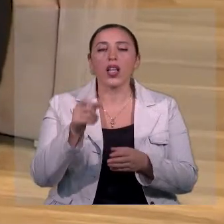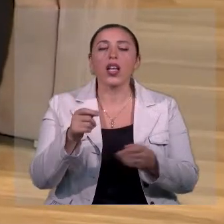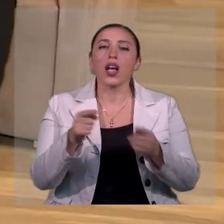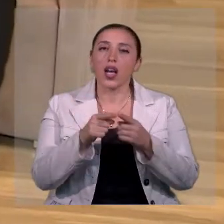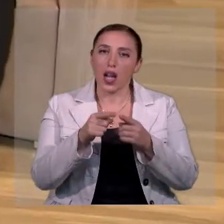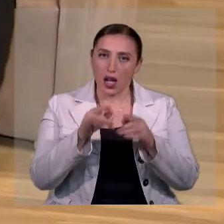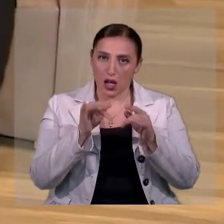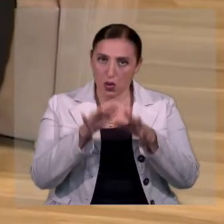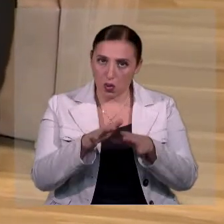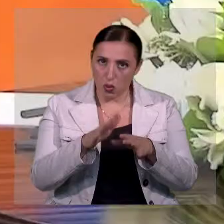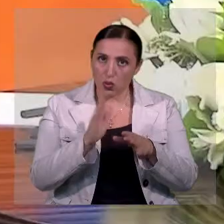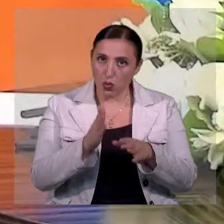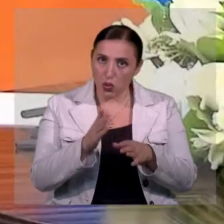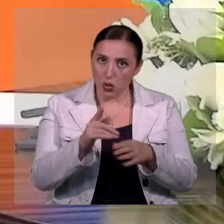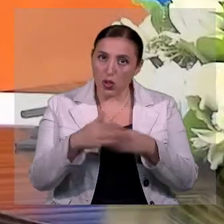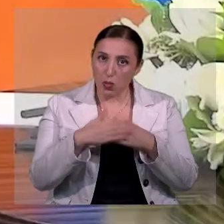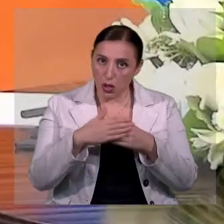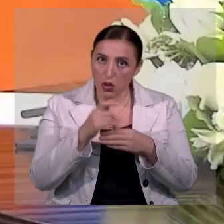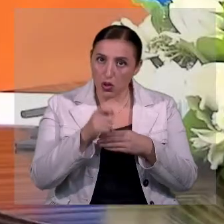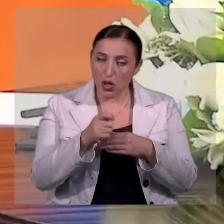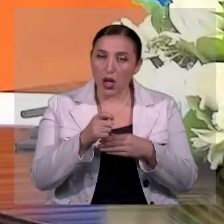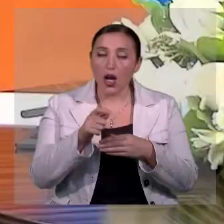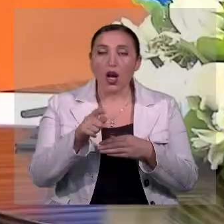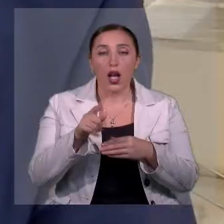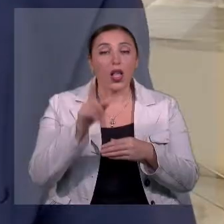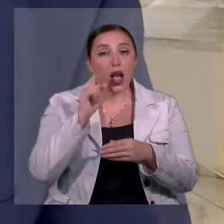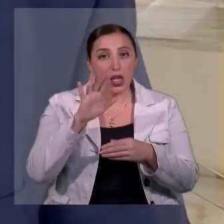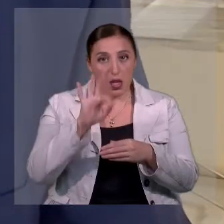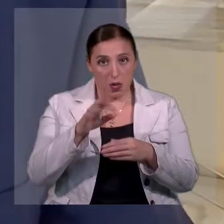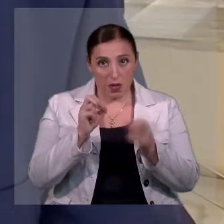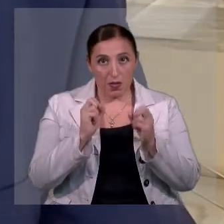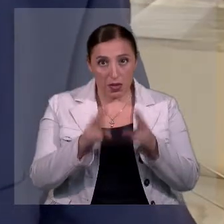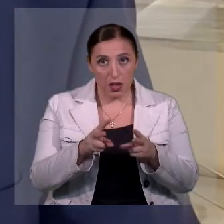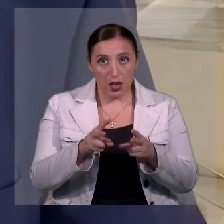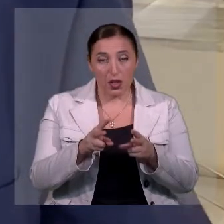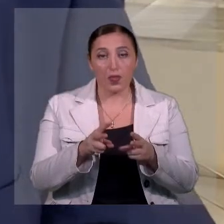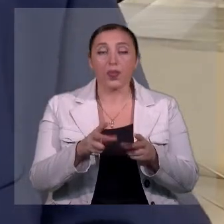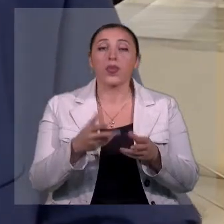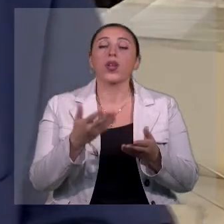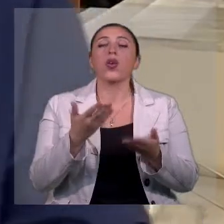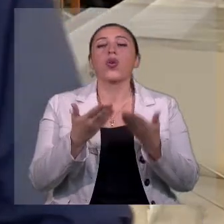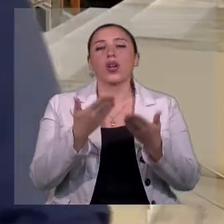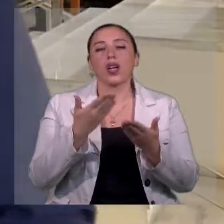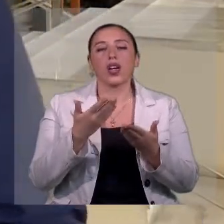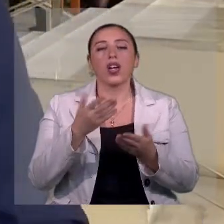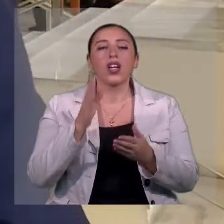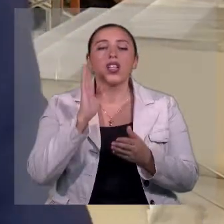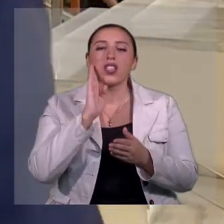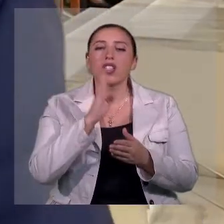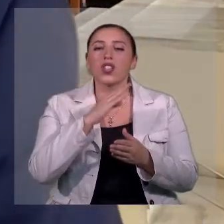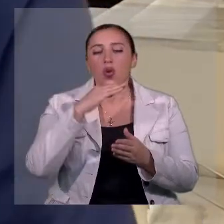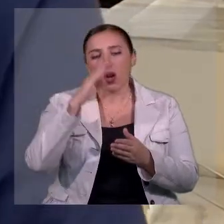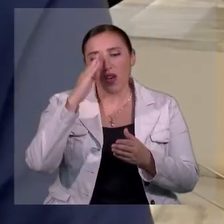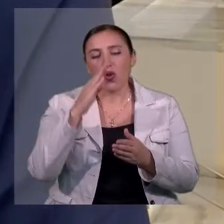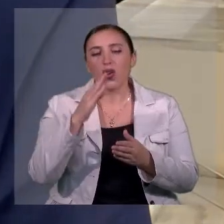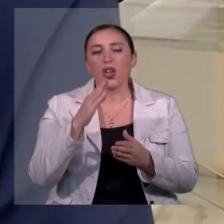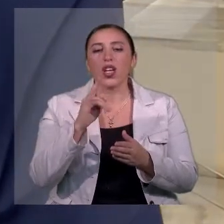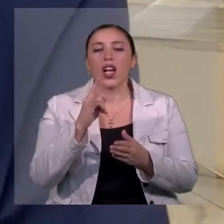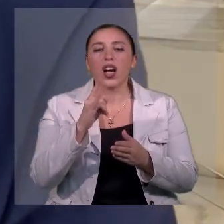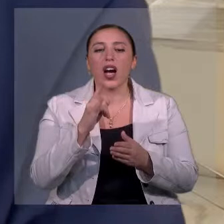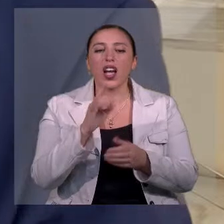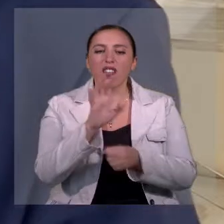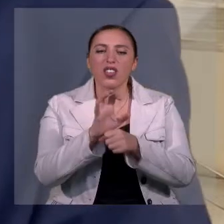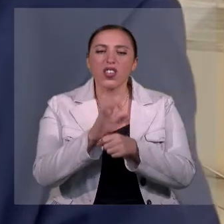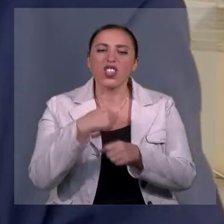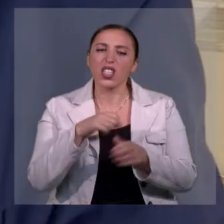քրեական հոդվացի նյութ է, սպառնում է Հայաստանի ինքնիշխանությանը։ Նույն հաջողությամբ կարելի ասել է, որ ծնող ասում է երեխային կսպանեմ քեզ, արդյոք սա